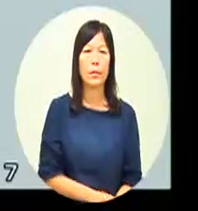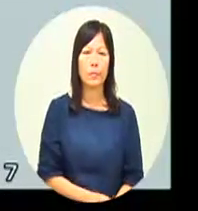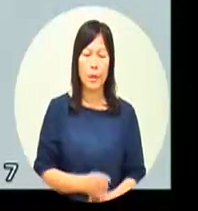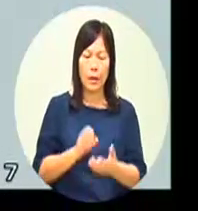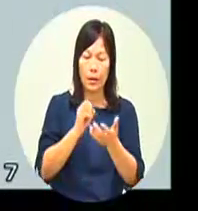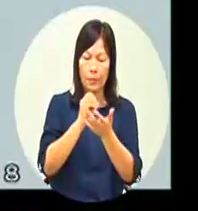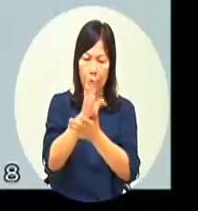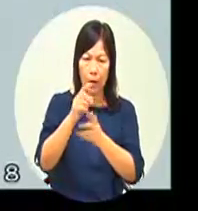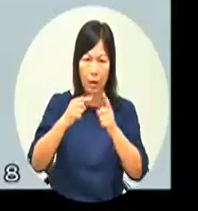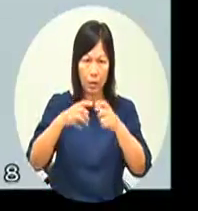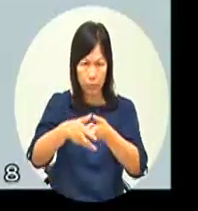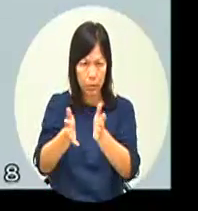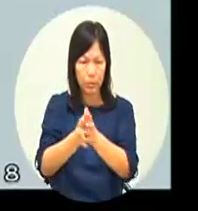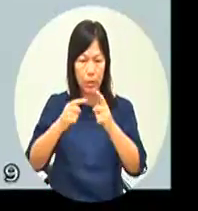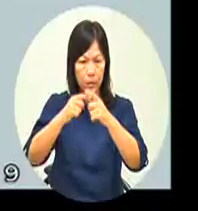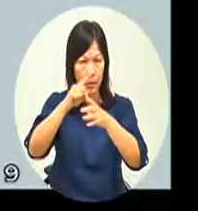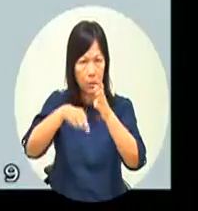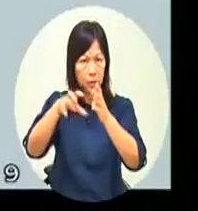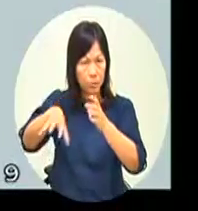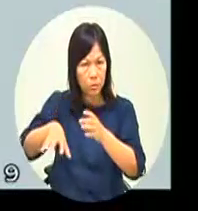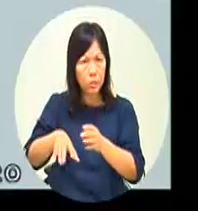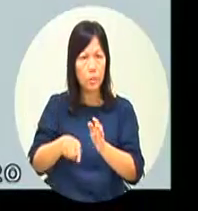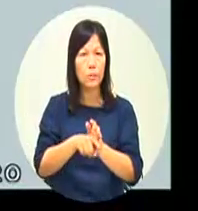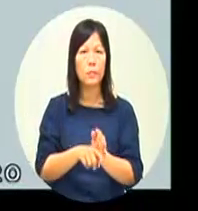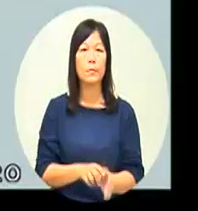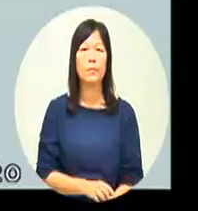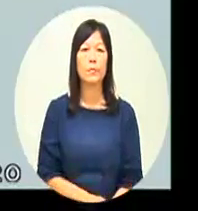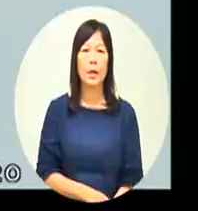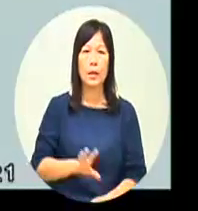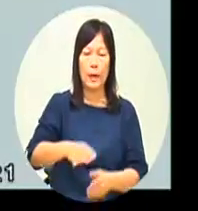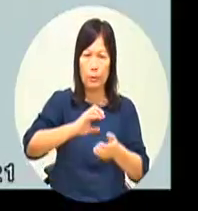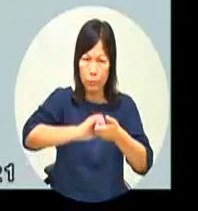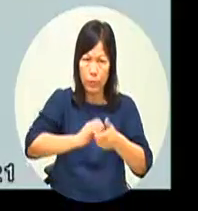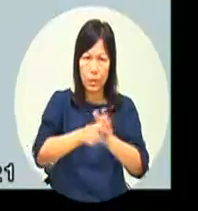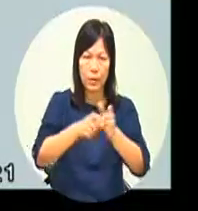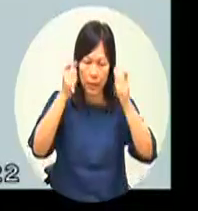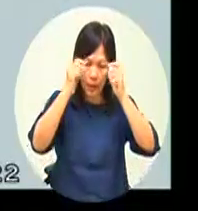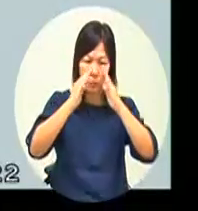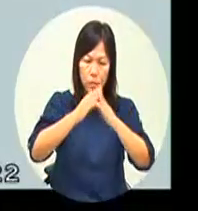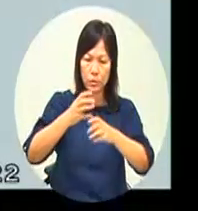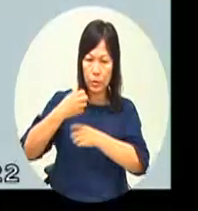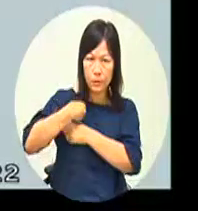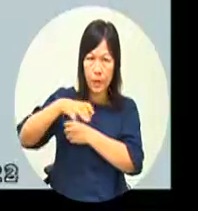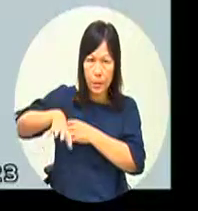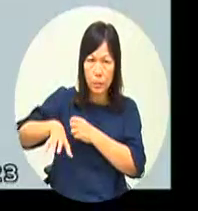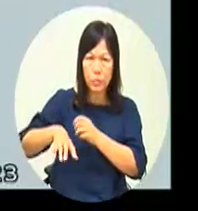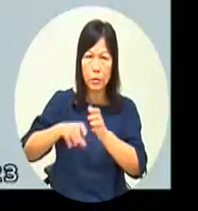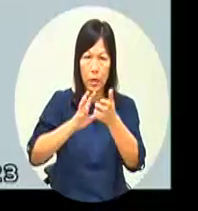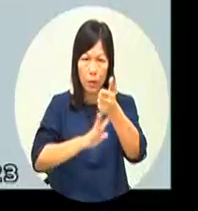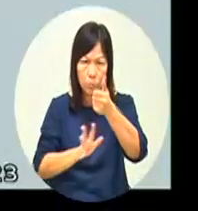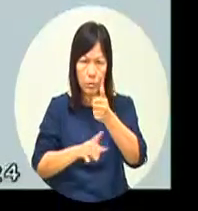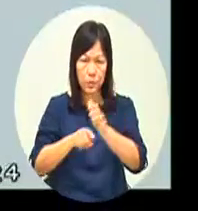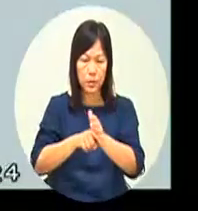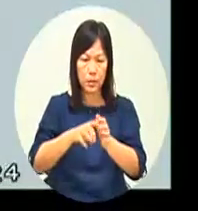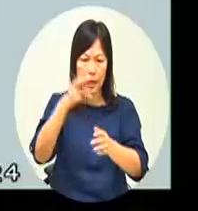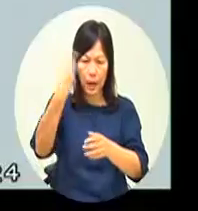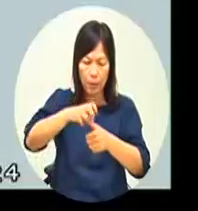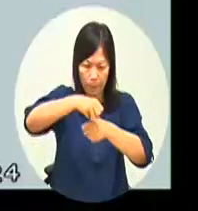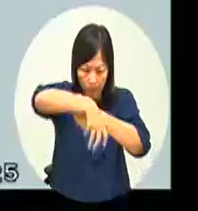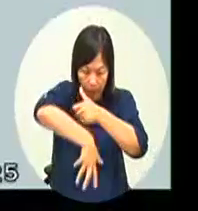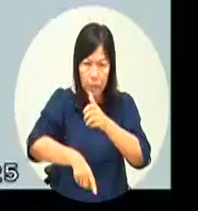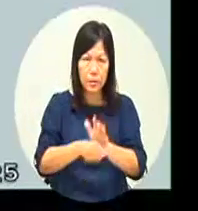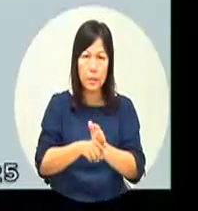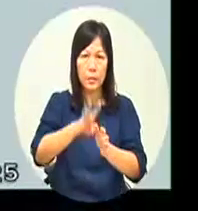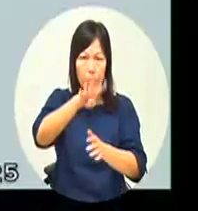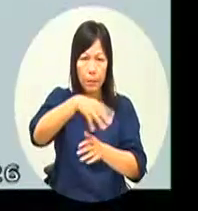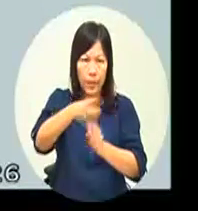关高雄市政府人事处案由订定高雄市殡仪处组织规程暨编制表，